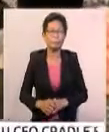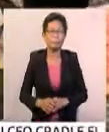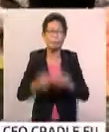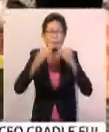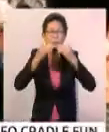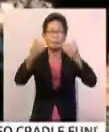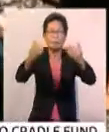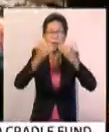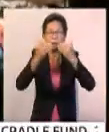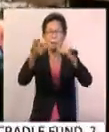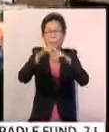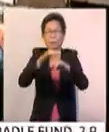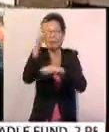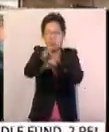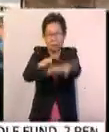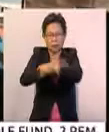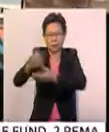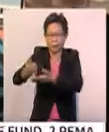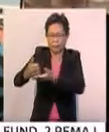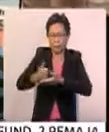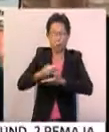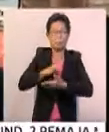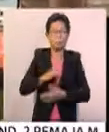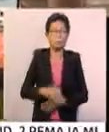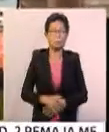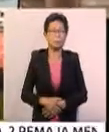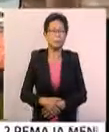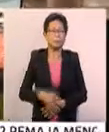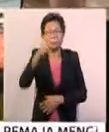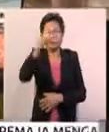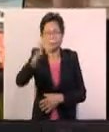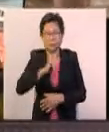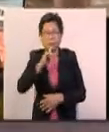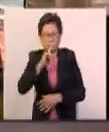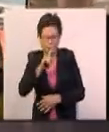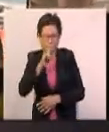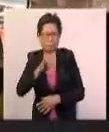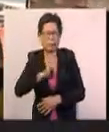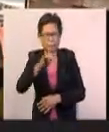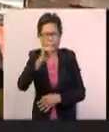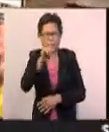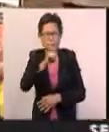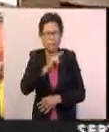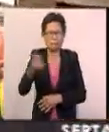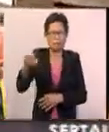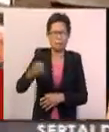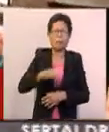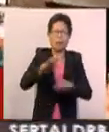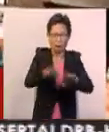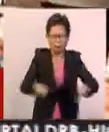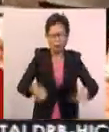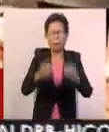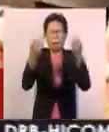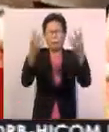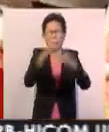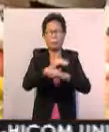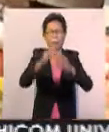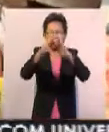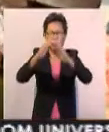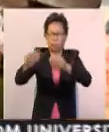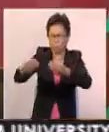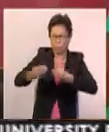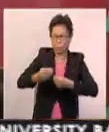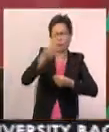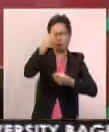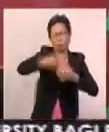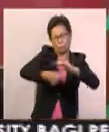Terima kasih juga kepada kerajaan negeri yang membantu saya cara macam ni sebab saya memang keadaan, memang dia faham keadaan saya nak ramai dan dia bagi rumah untuk sewa